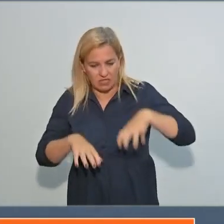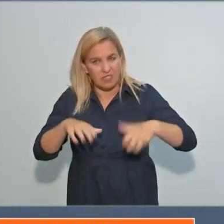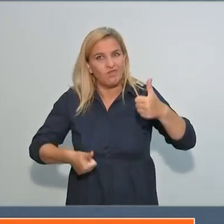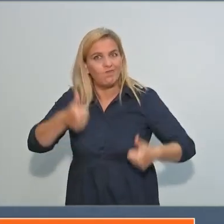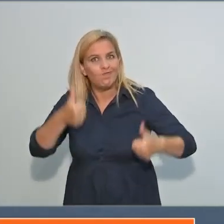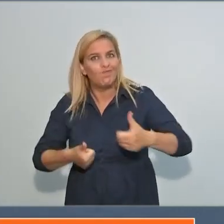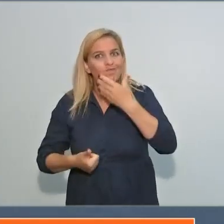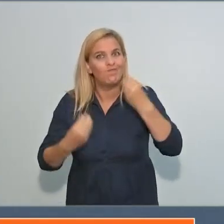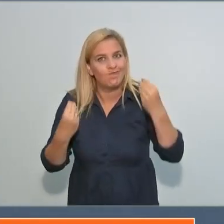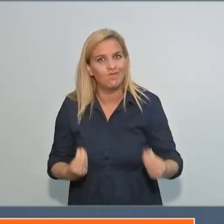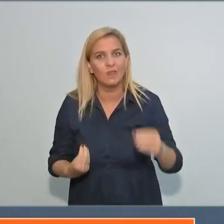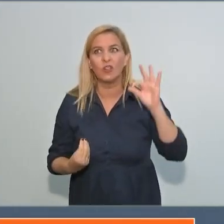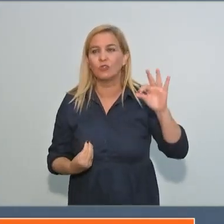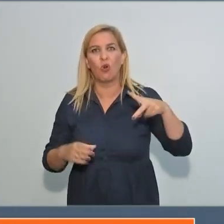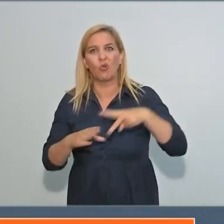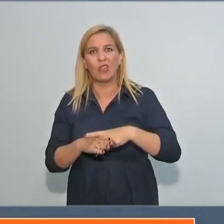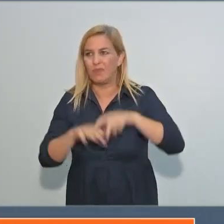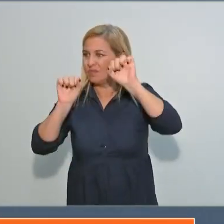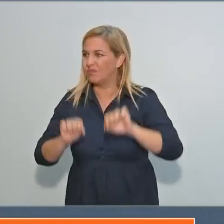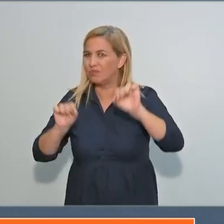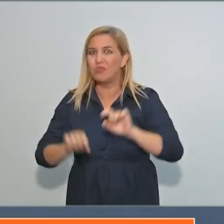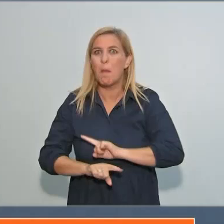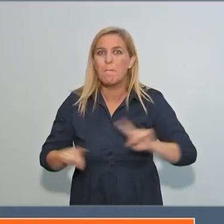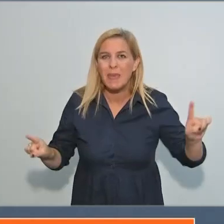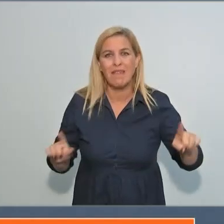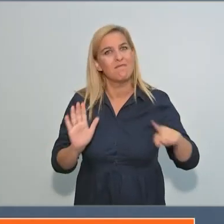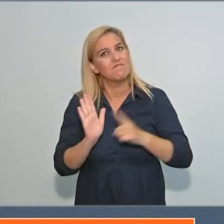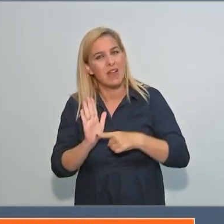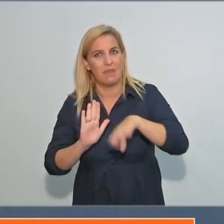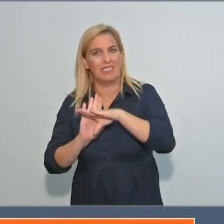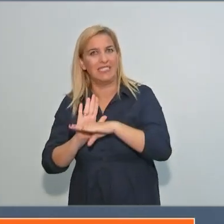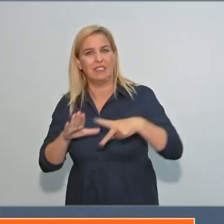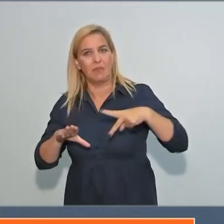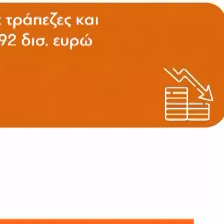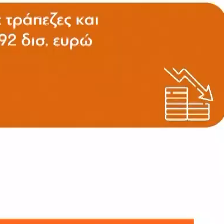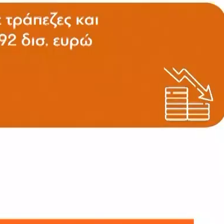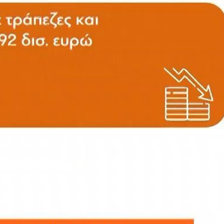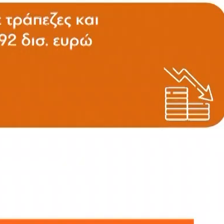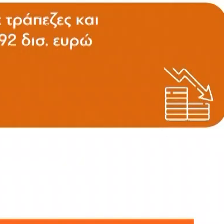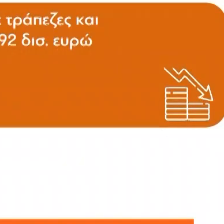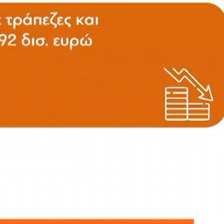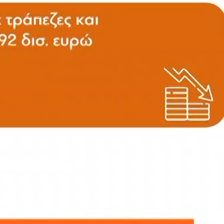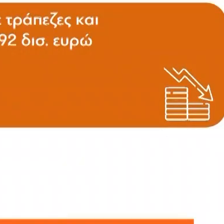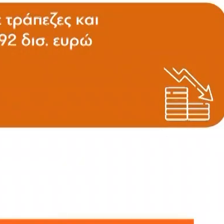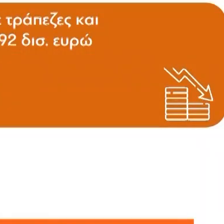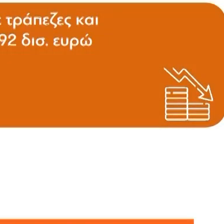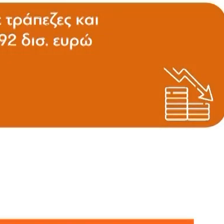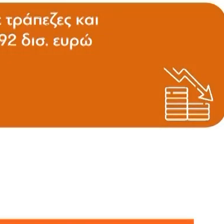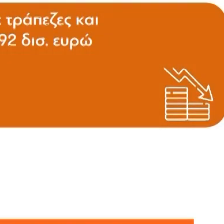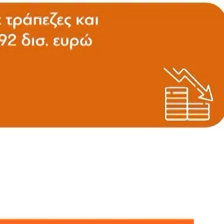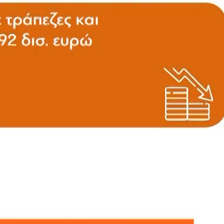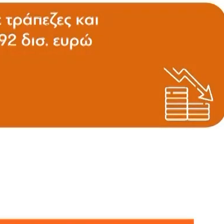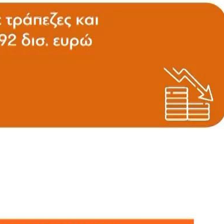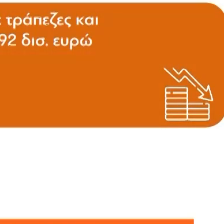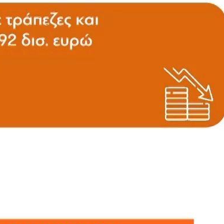στα πλαίσια της λειτουργίας του, αλλά και ένα τραπεζικό σύστημα πρωτίστως υγιές. Τα κόκκινα δάνεια των ελληνικών